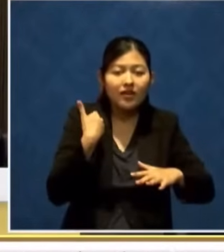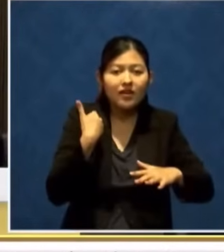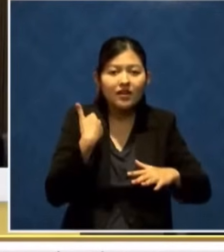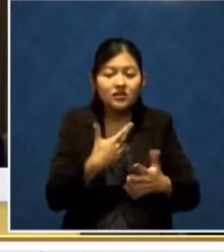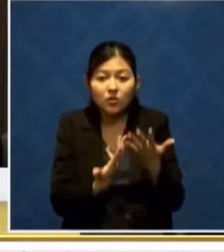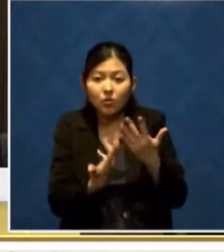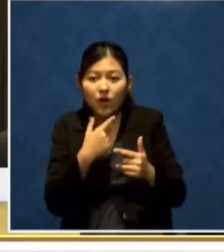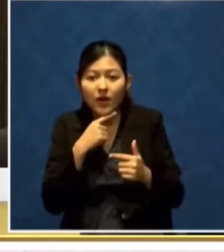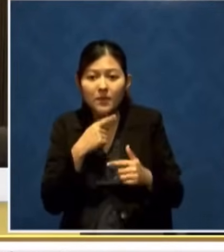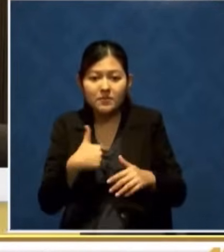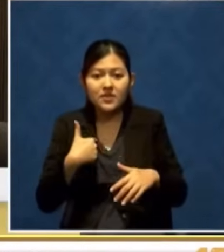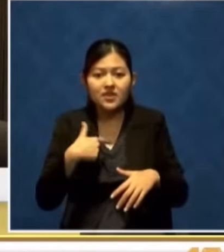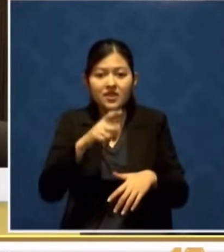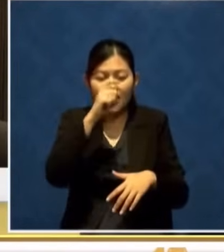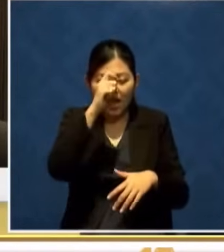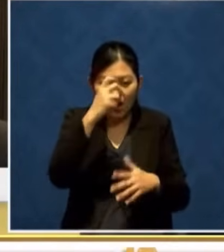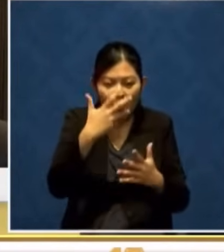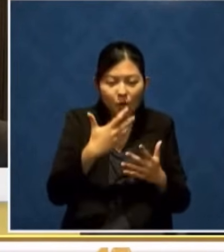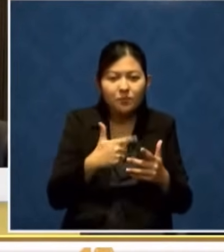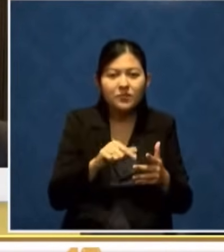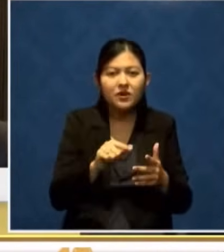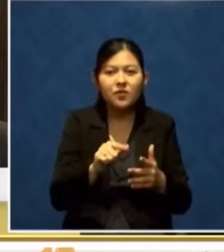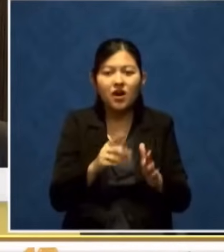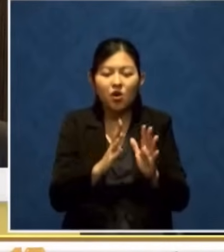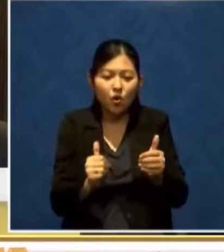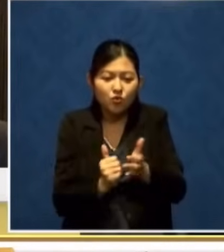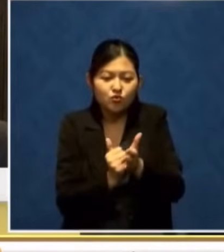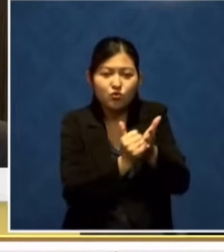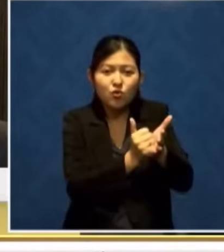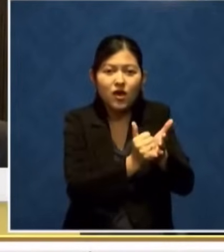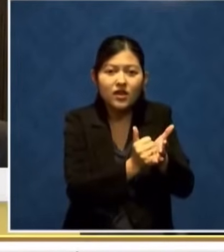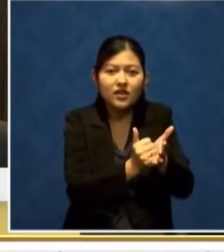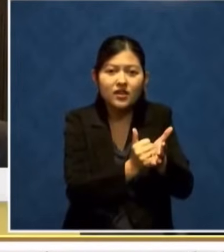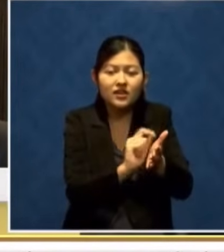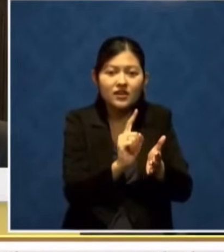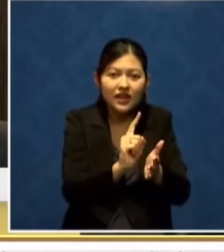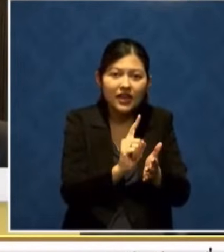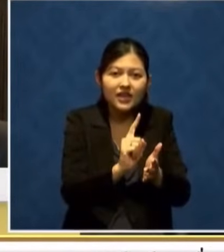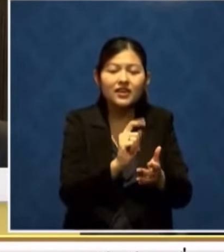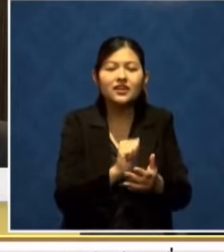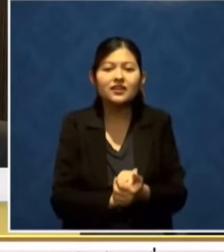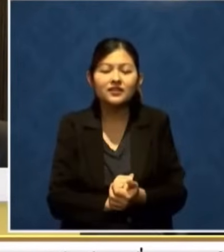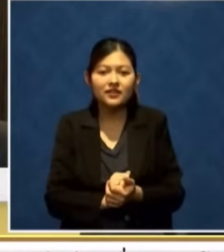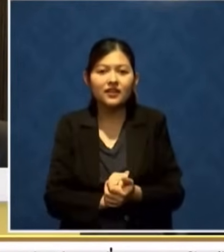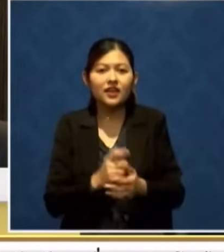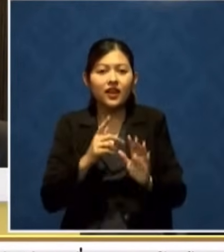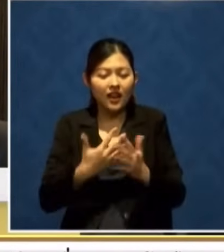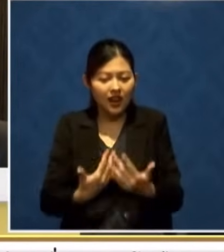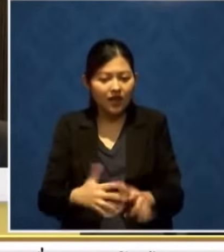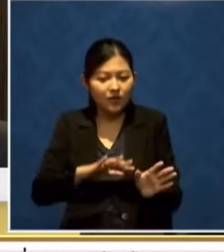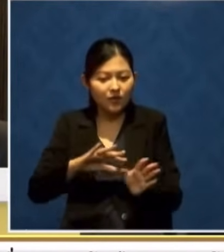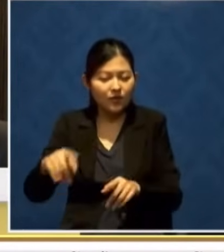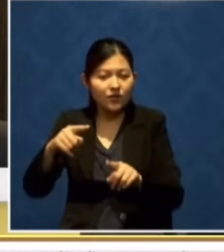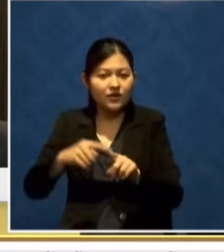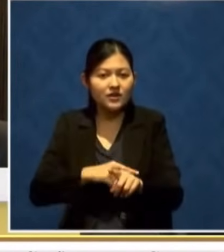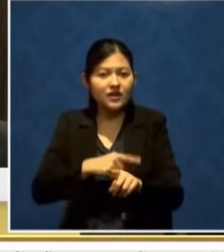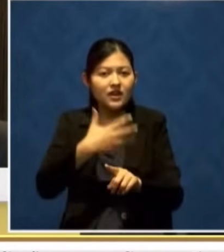มีเส้นสายที่ใหญ่มากๆพฤษภาคม 2566